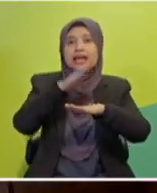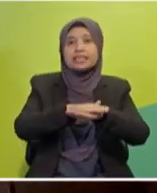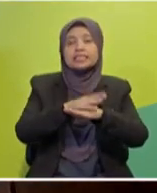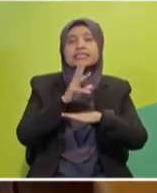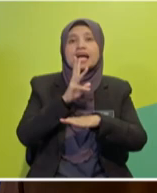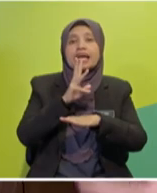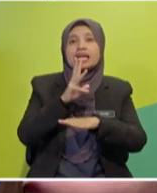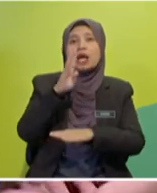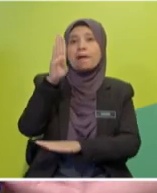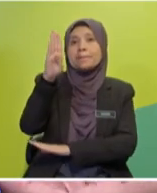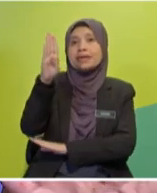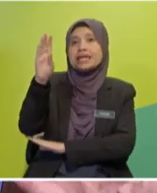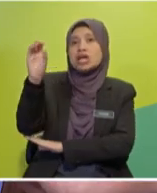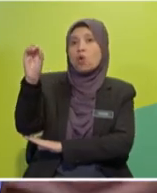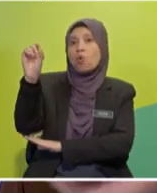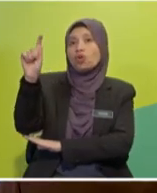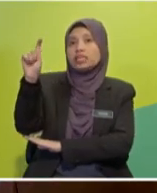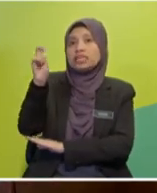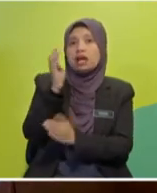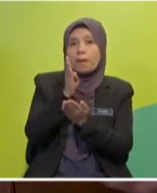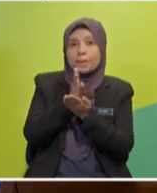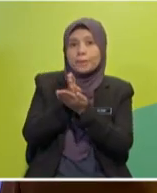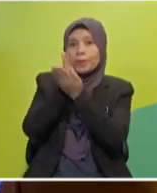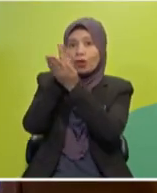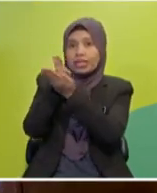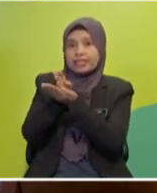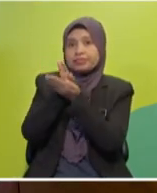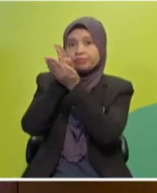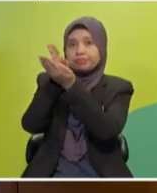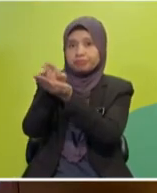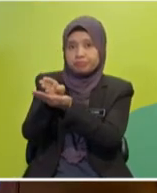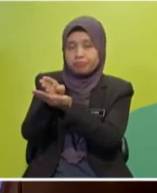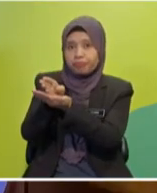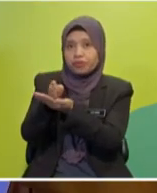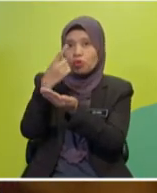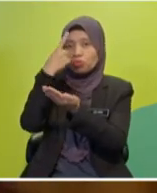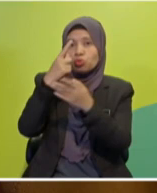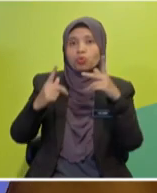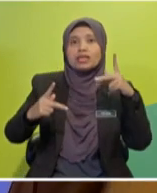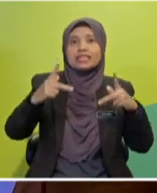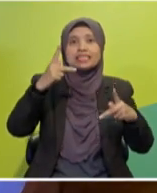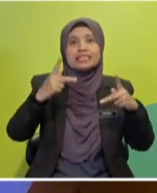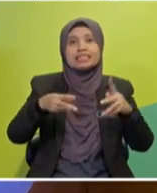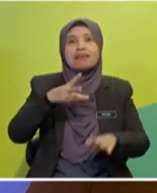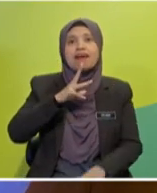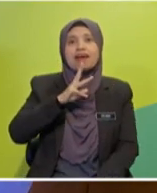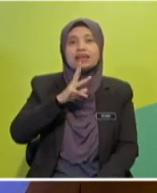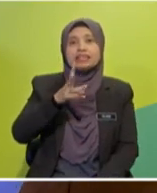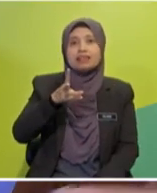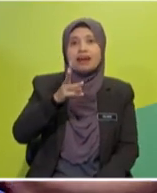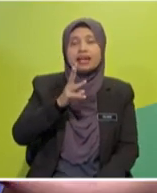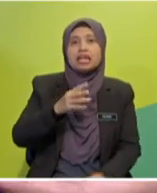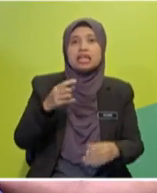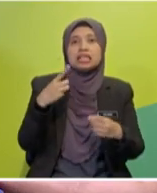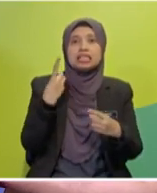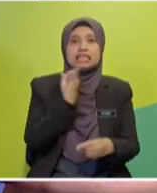Jadi BOT, bot. Jadi kita ada bot untuk kenderaan air. Oh, apa ni cikgu warna jingga terang ni? Kita